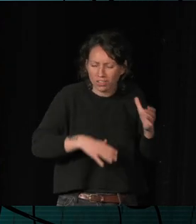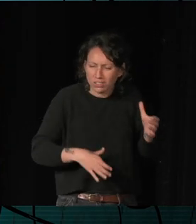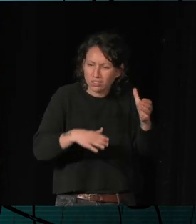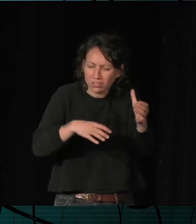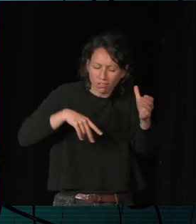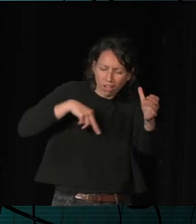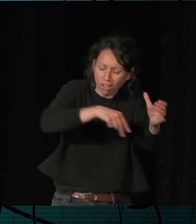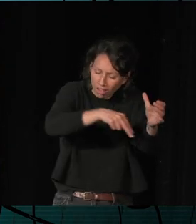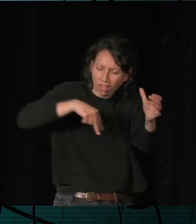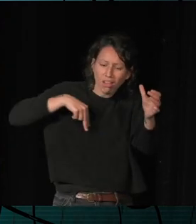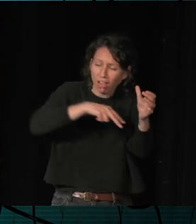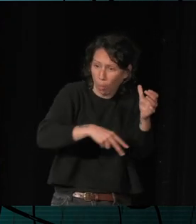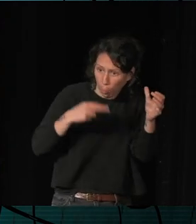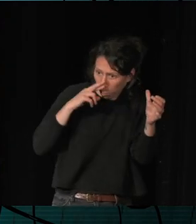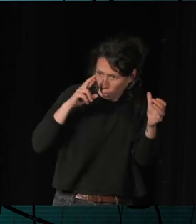génial.